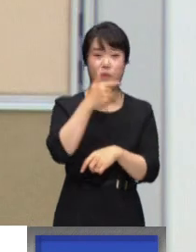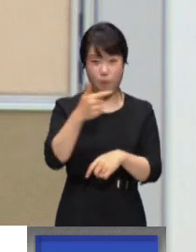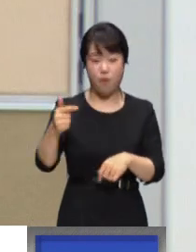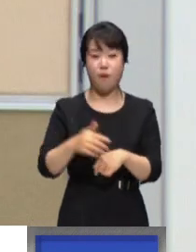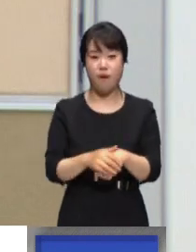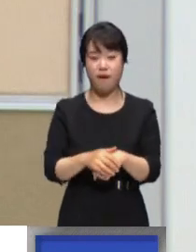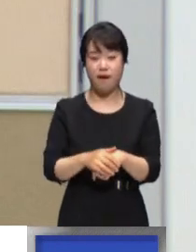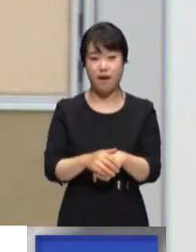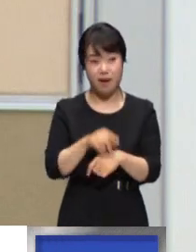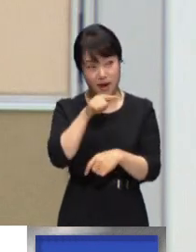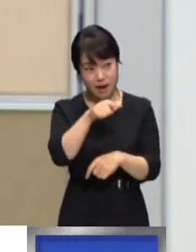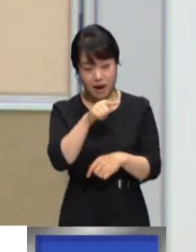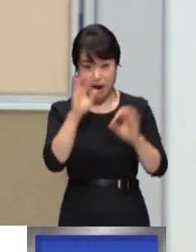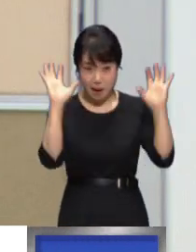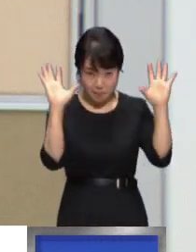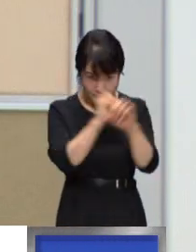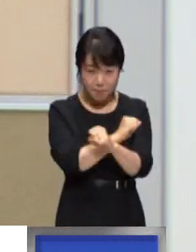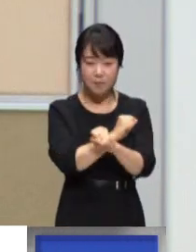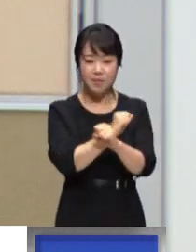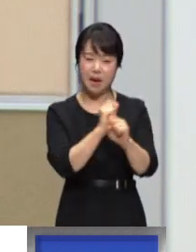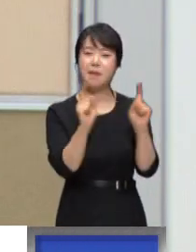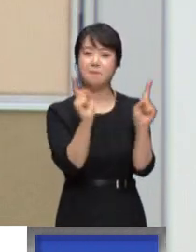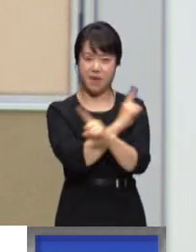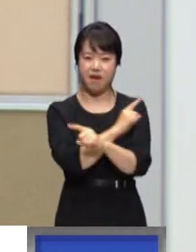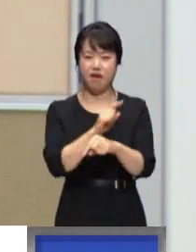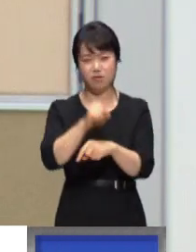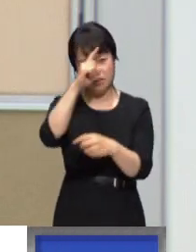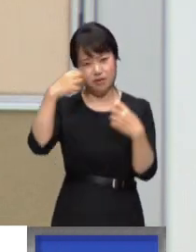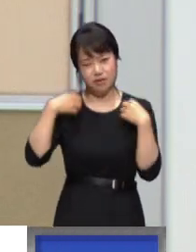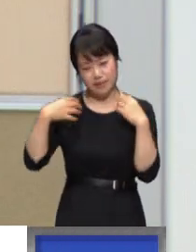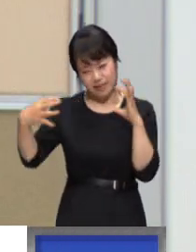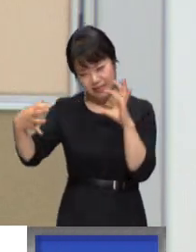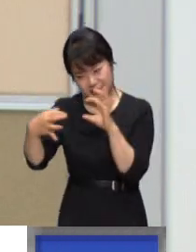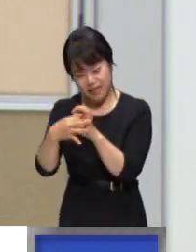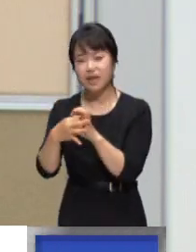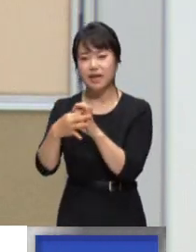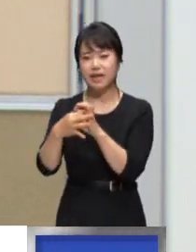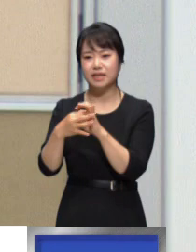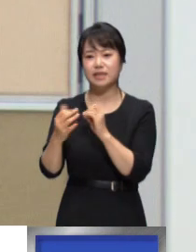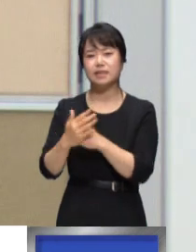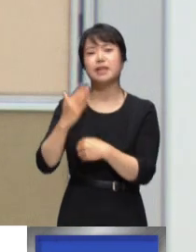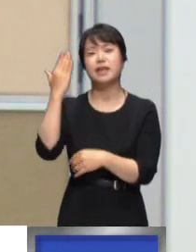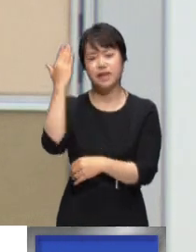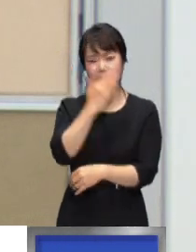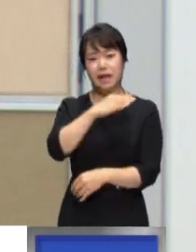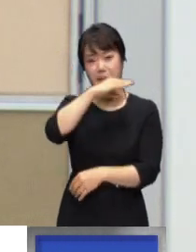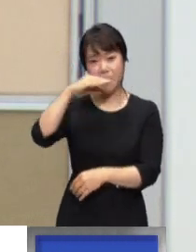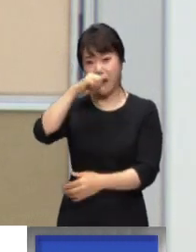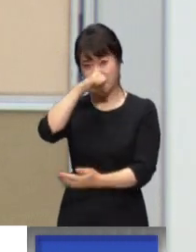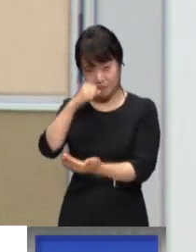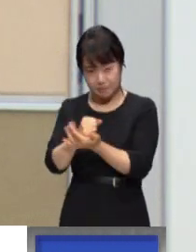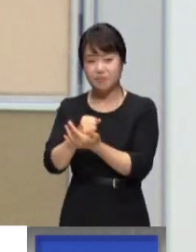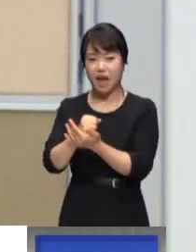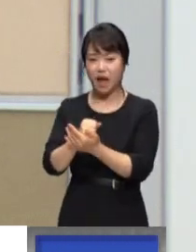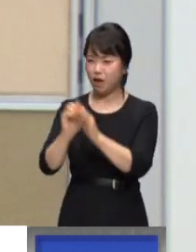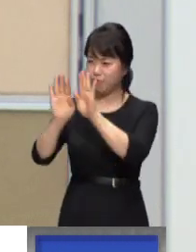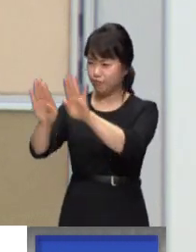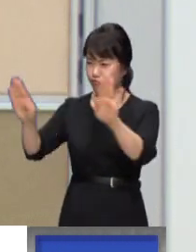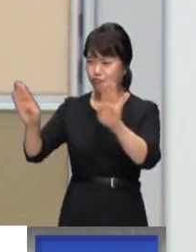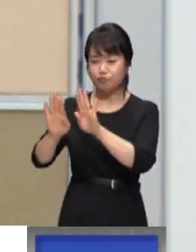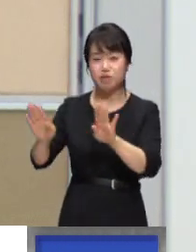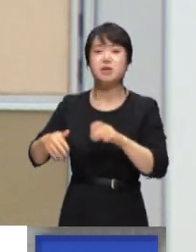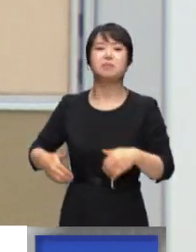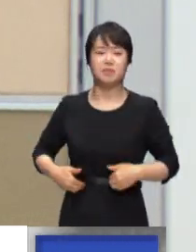근데 그런 이제 차원에서 우리 공공에서 만든 현수막이라도 좀 적법하게 제대로